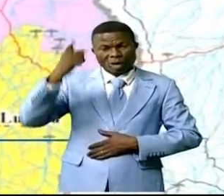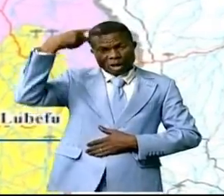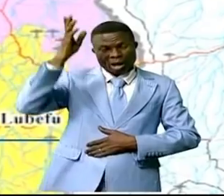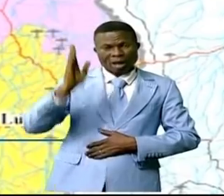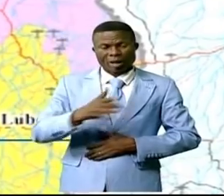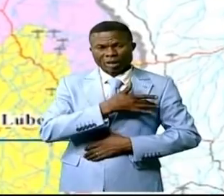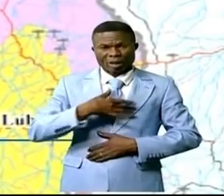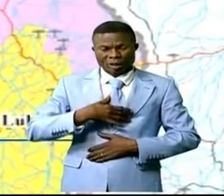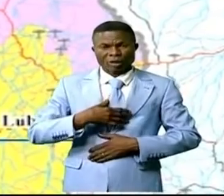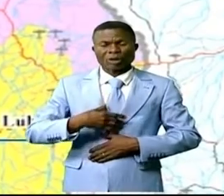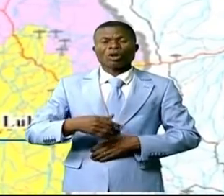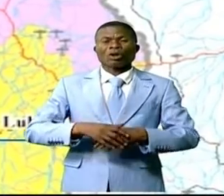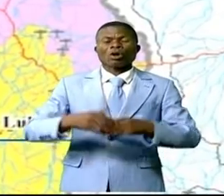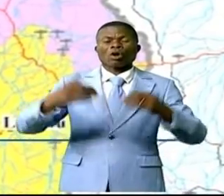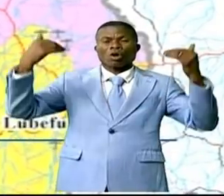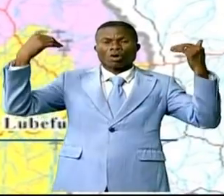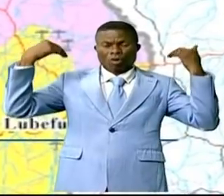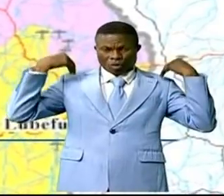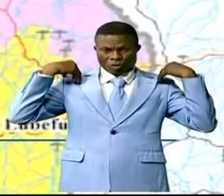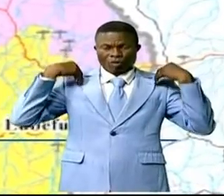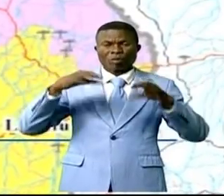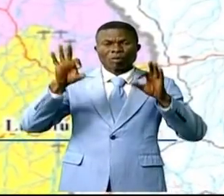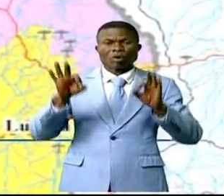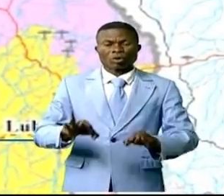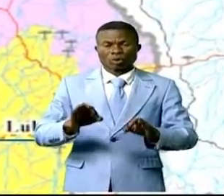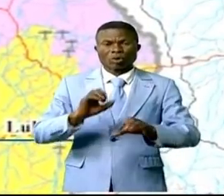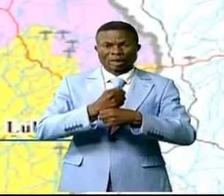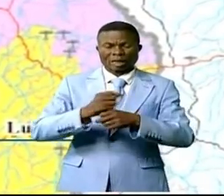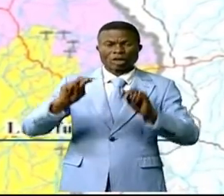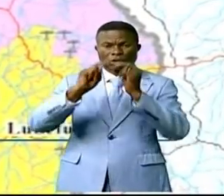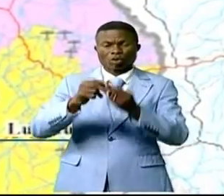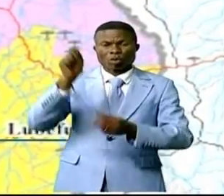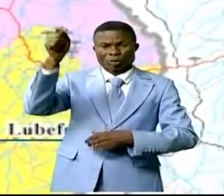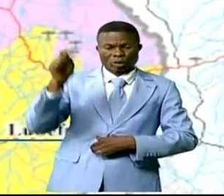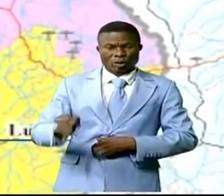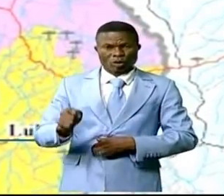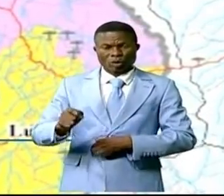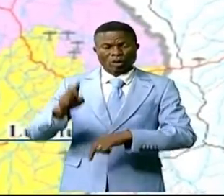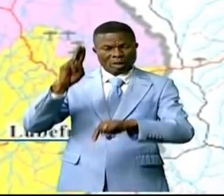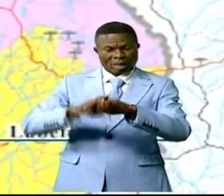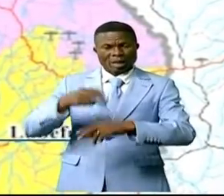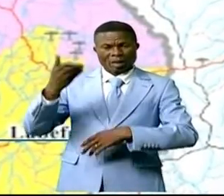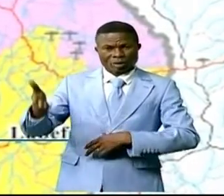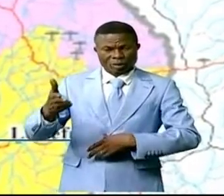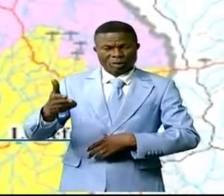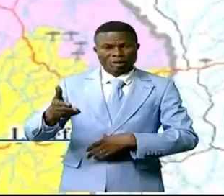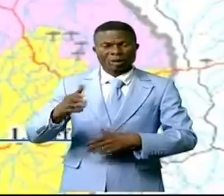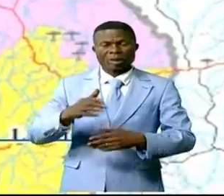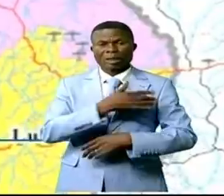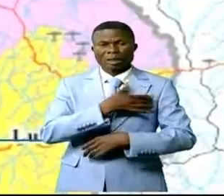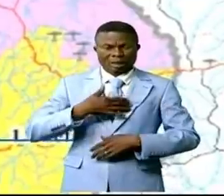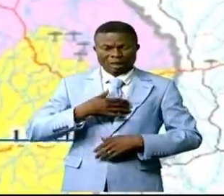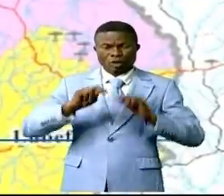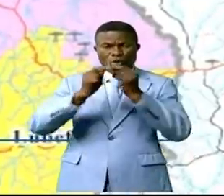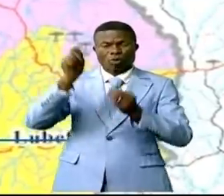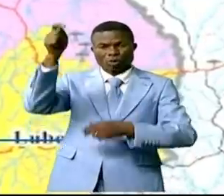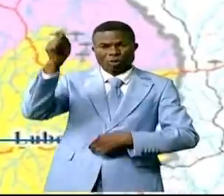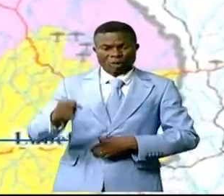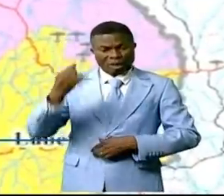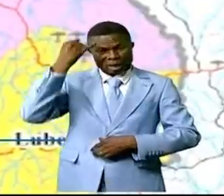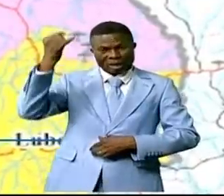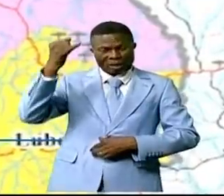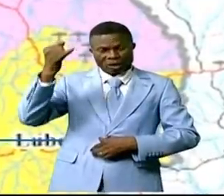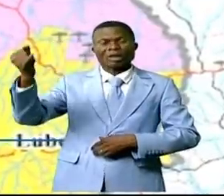nom de Fumuto Tobasanga vient former un état-major dans ce groupement appelé Fumutoto avant, c'est le nom de l'état-major, avec intention de